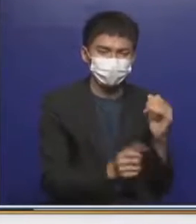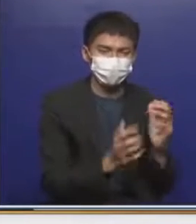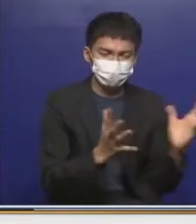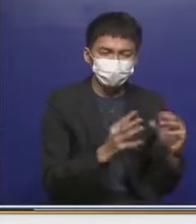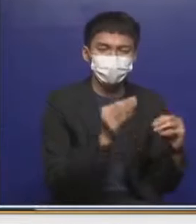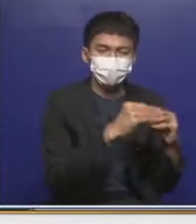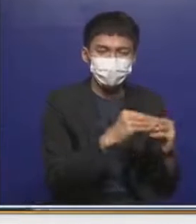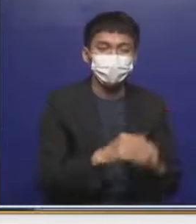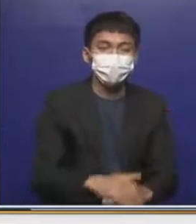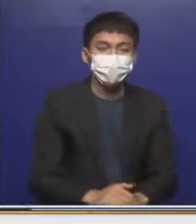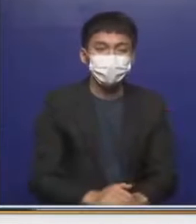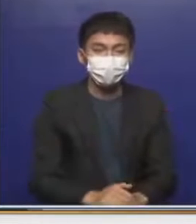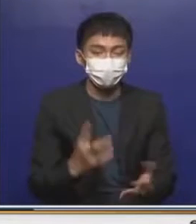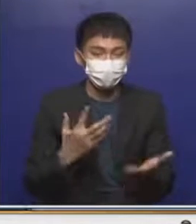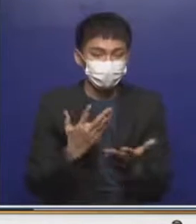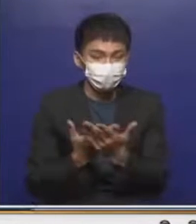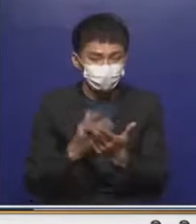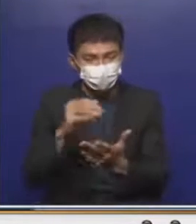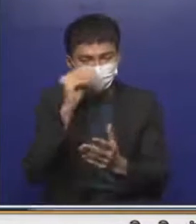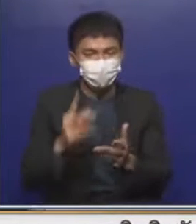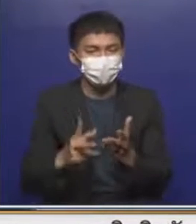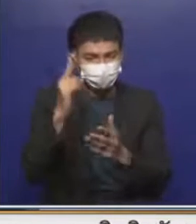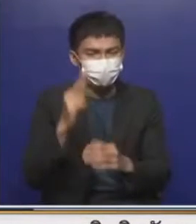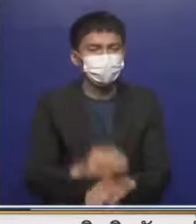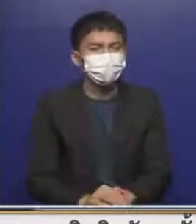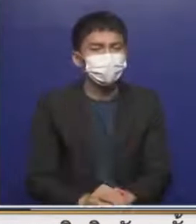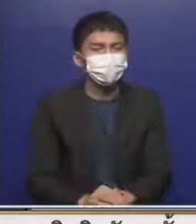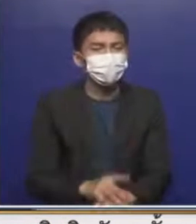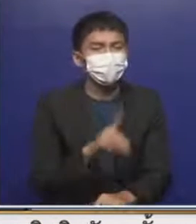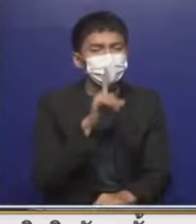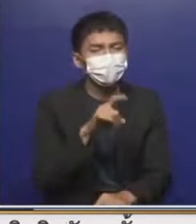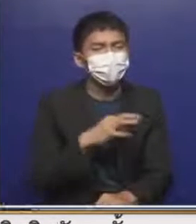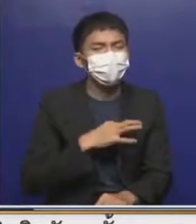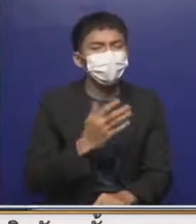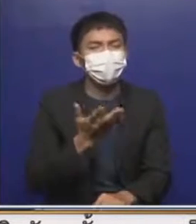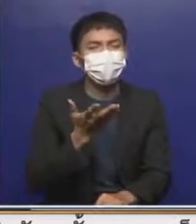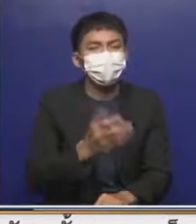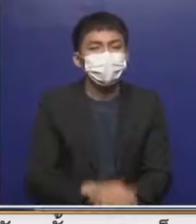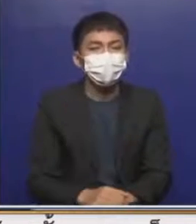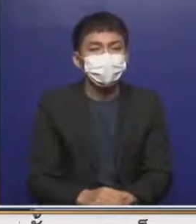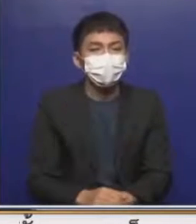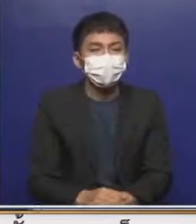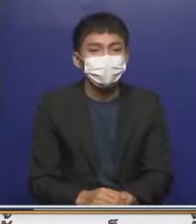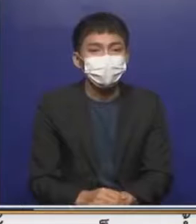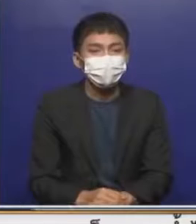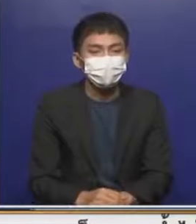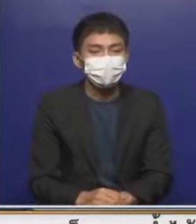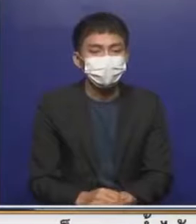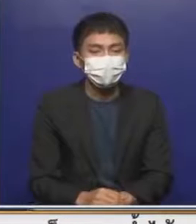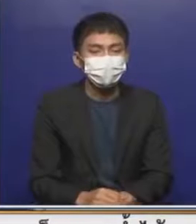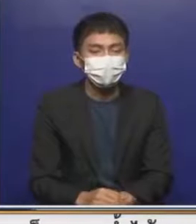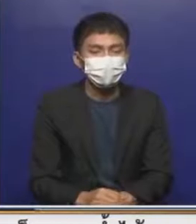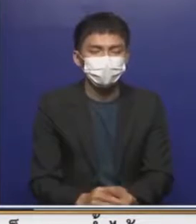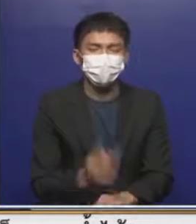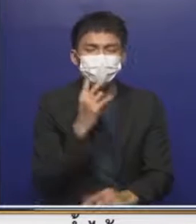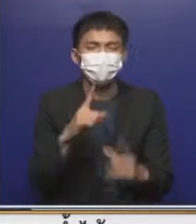มบแบนมีสมารนสำนกลครท่มาดูเรื่องงามส่ายขรฐบานนี้กัต่อครท่